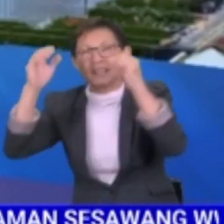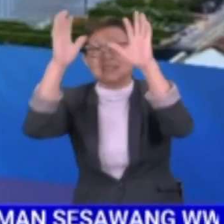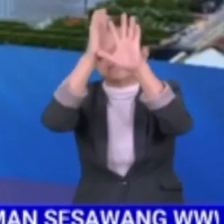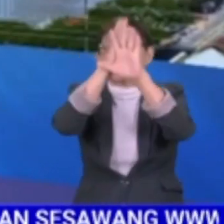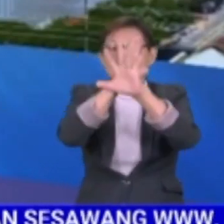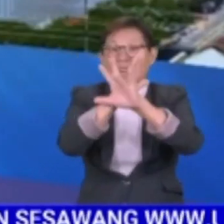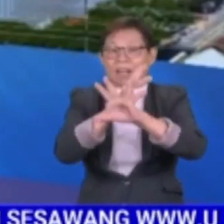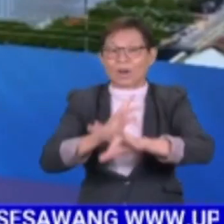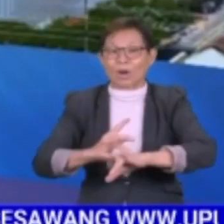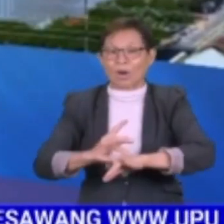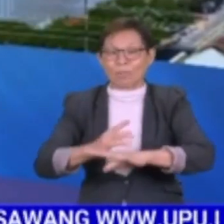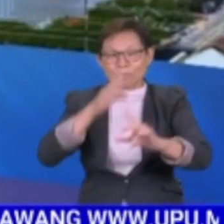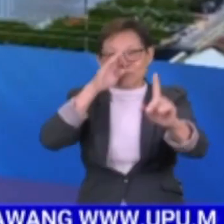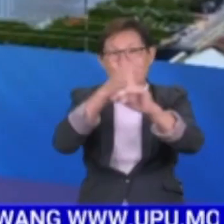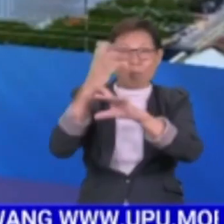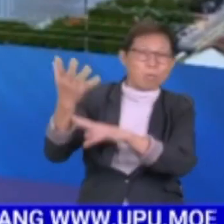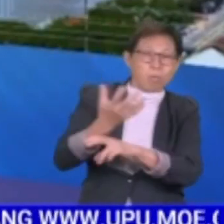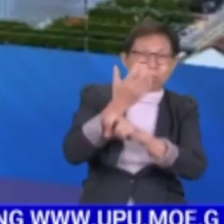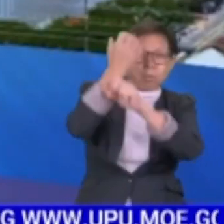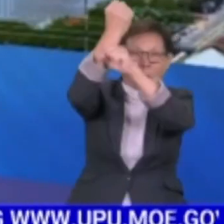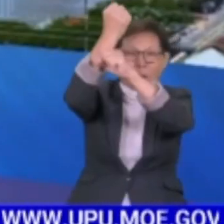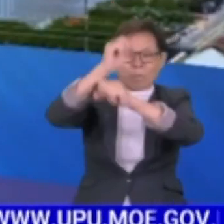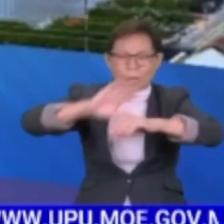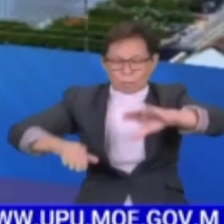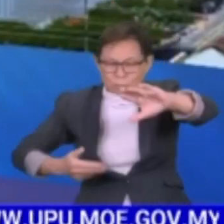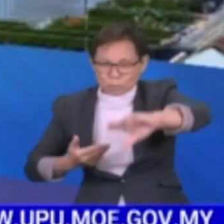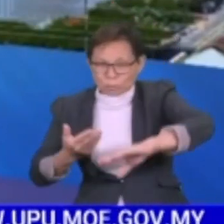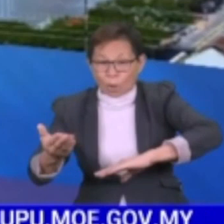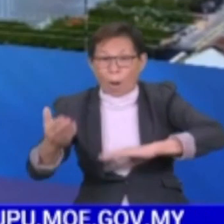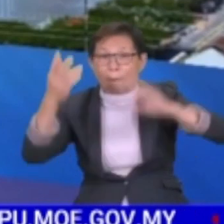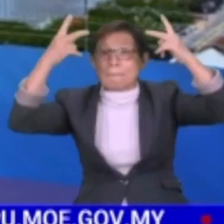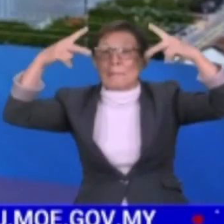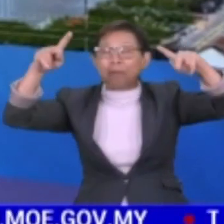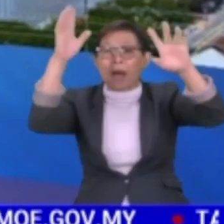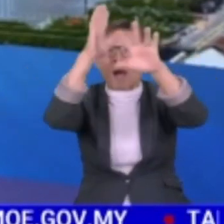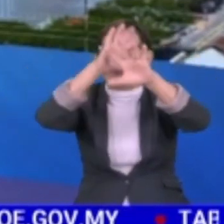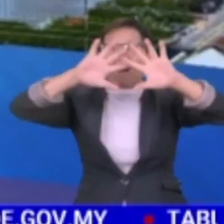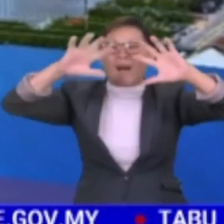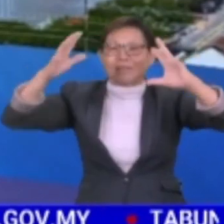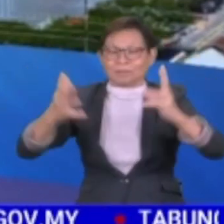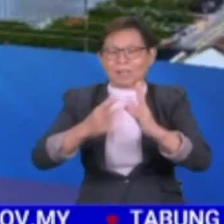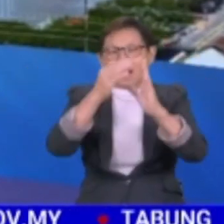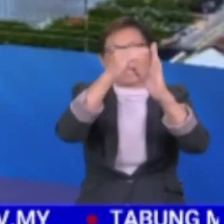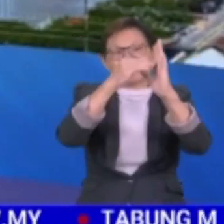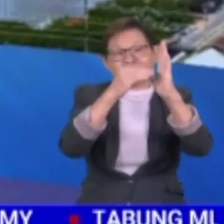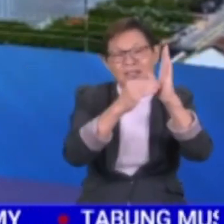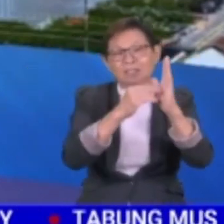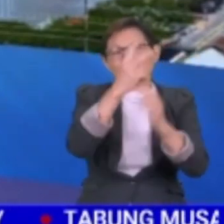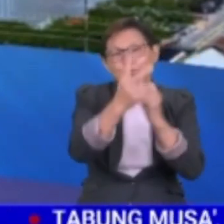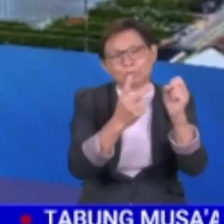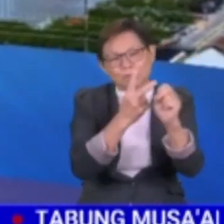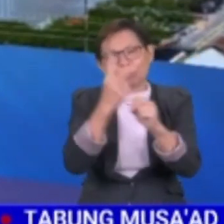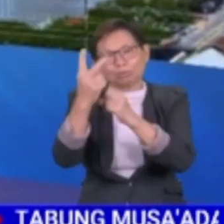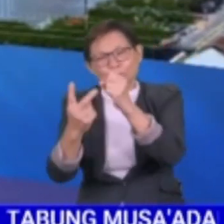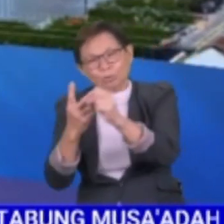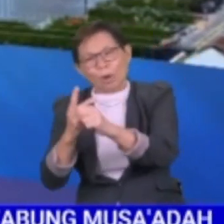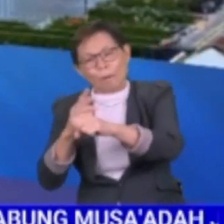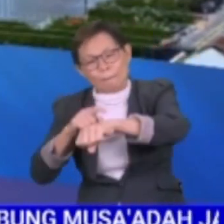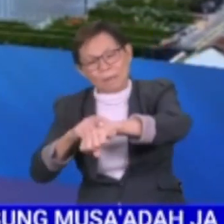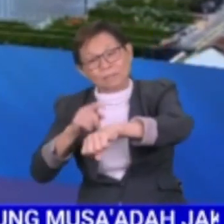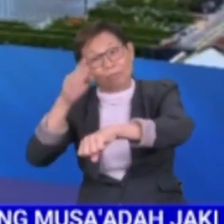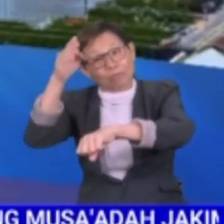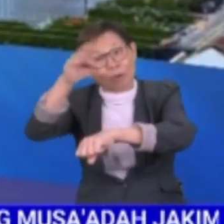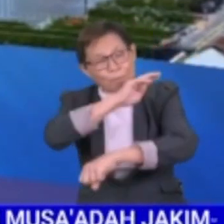menyasarkan kejuaraan silat premi antara bangsa Serawak dapat dianjurkan sebagai acara Dwi tahunan pada masa akan datang